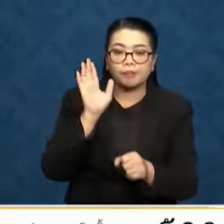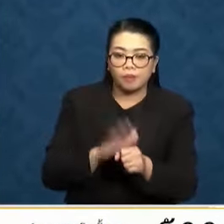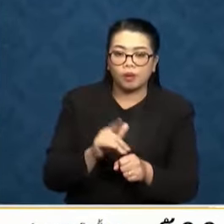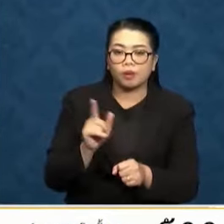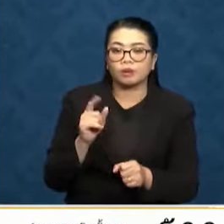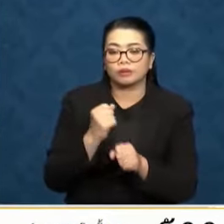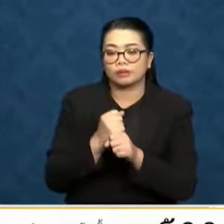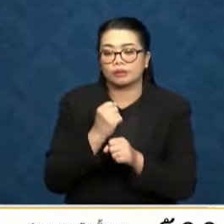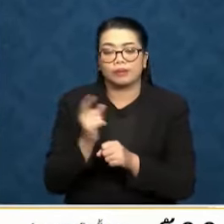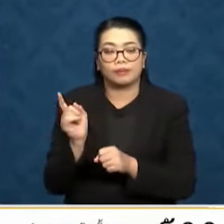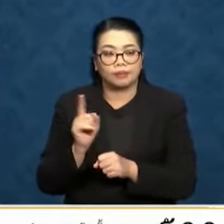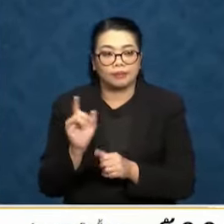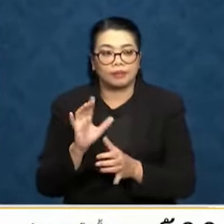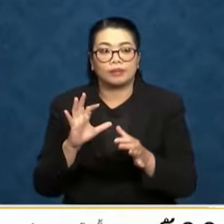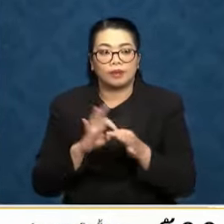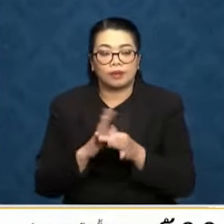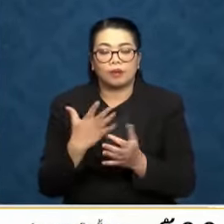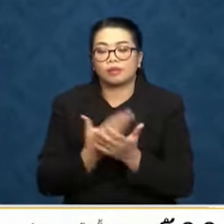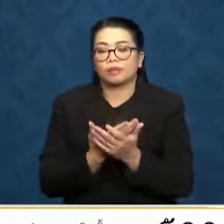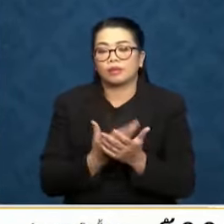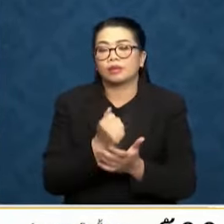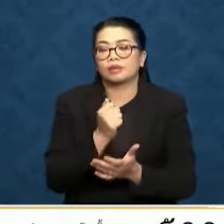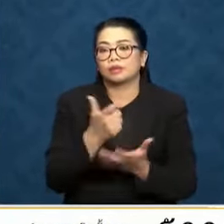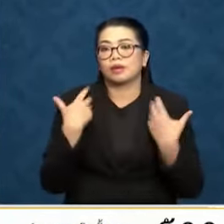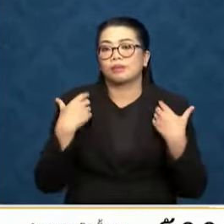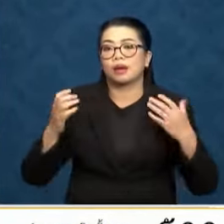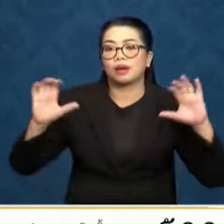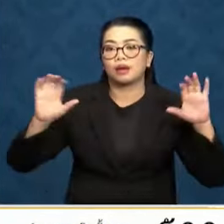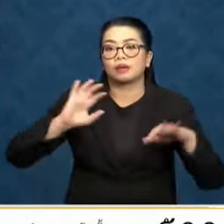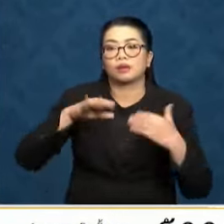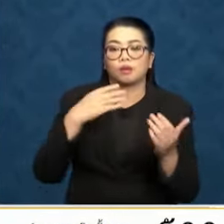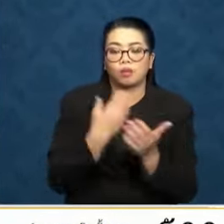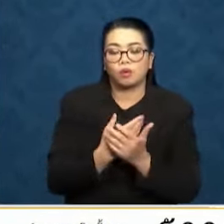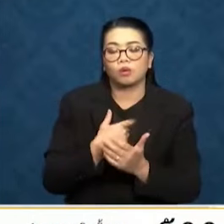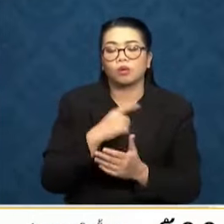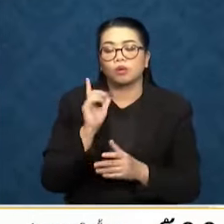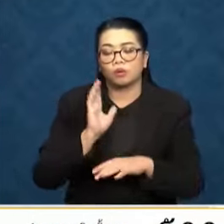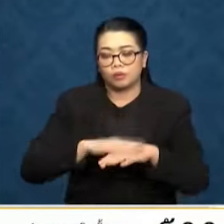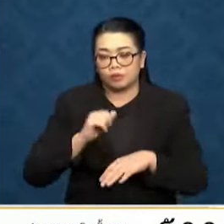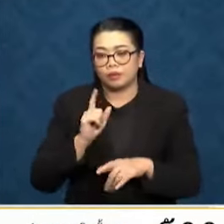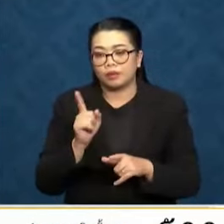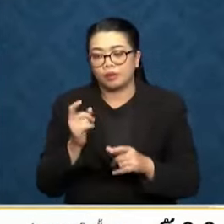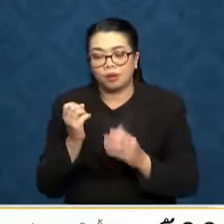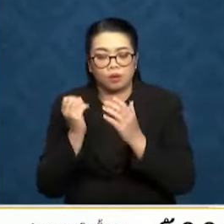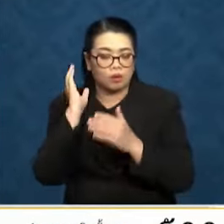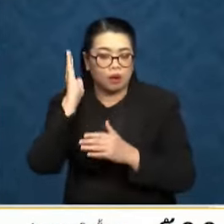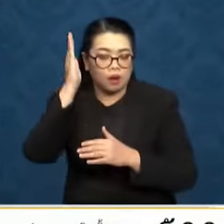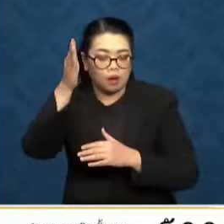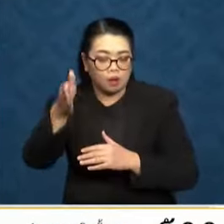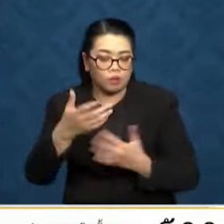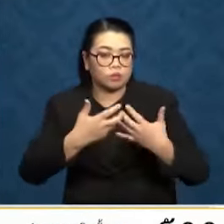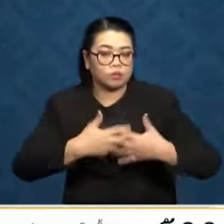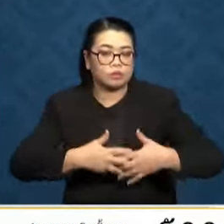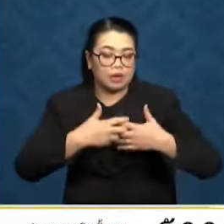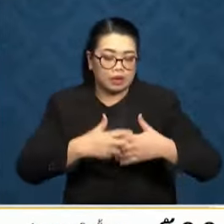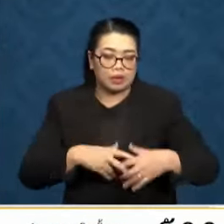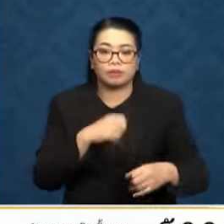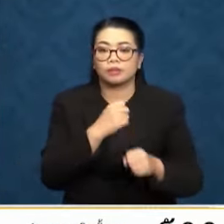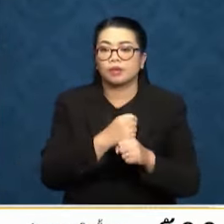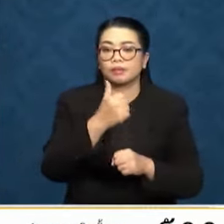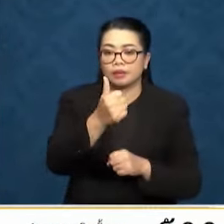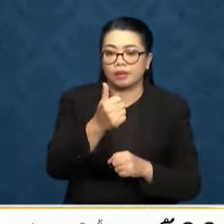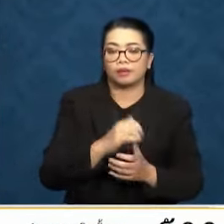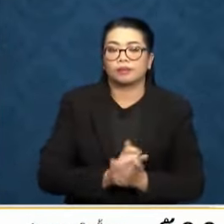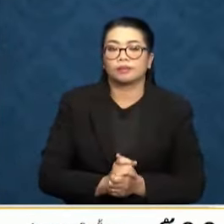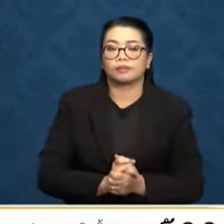Public SPหรือรายจ่ายภาครัฐทั้งหมดนะคะท่านก็สามารถสร้างอนาคตสร้างอุตสาหกรรมให้เกิดขึ้นในประเทศ